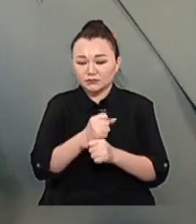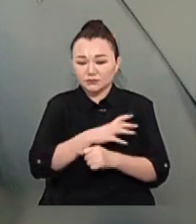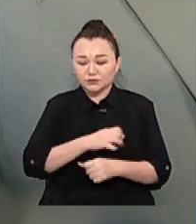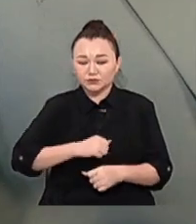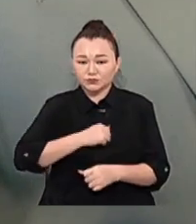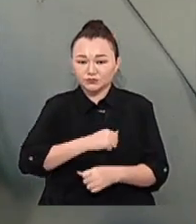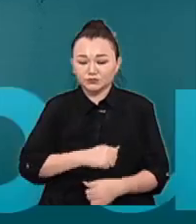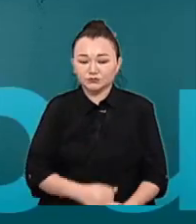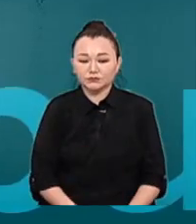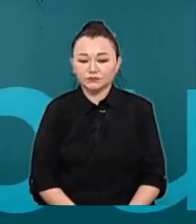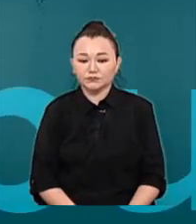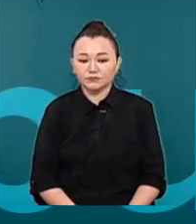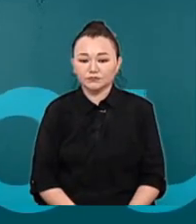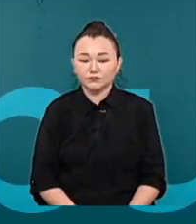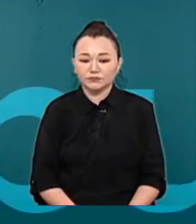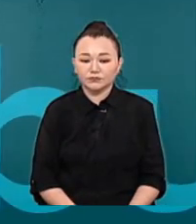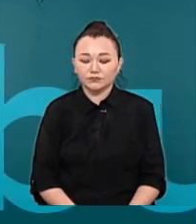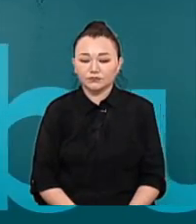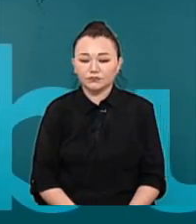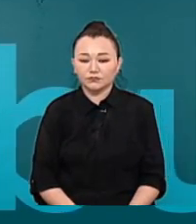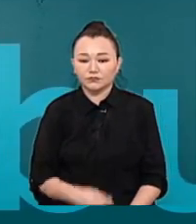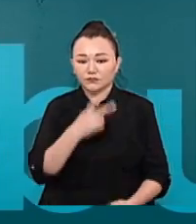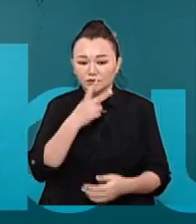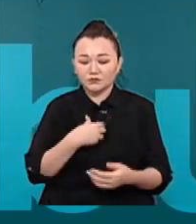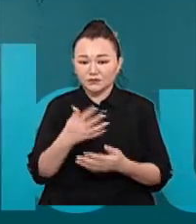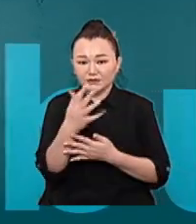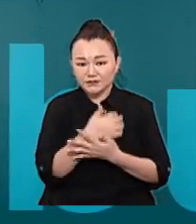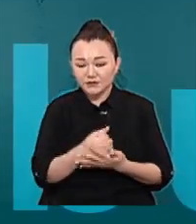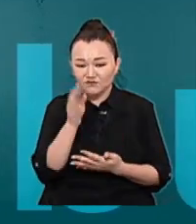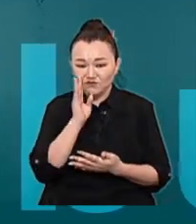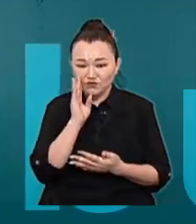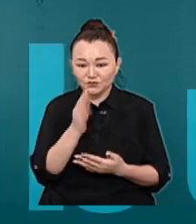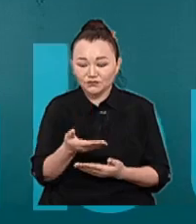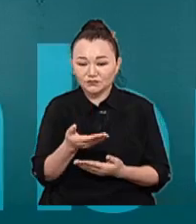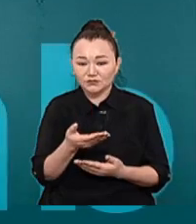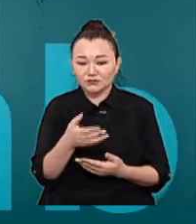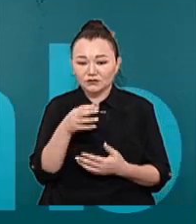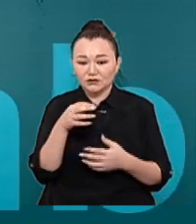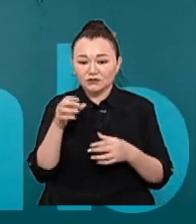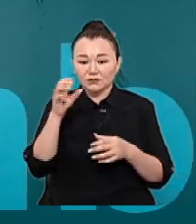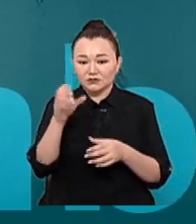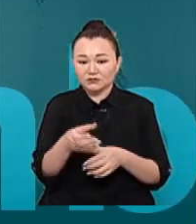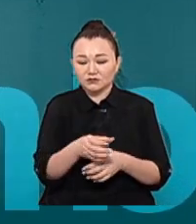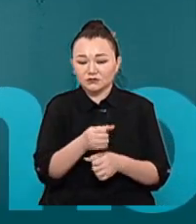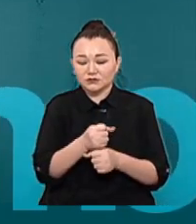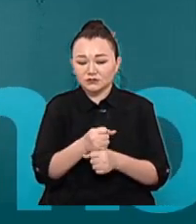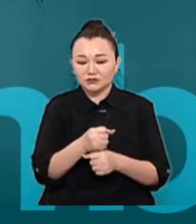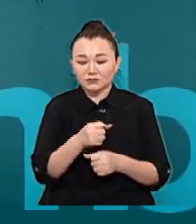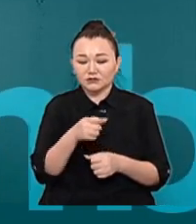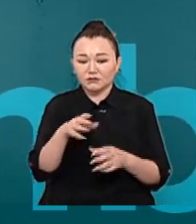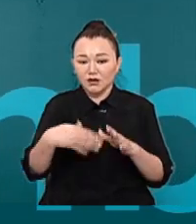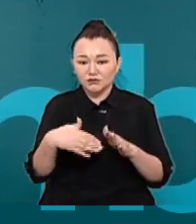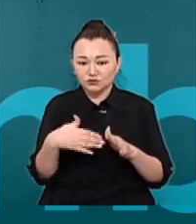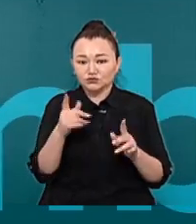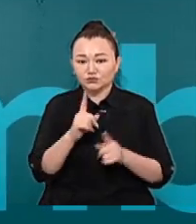ашулы. Өстіп мен талы воду собираем. Дома в бочку наливаем. Тут посуду